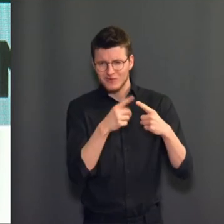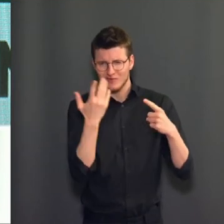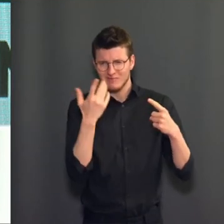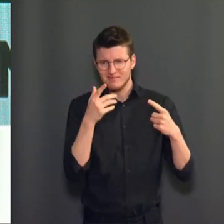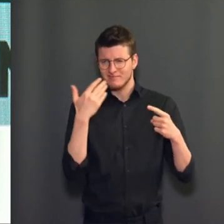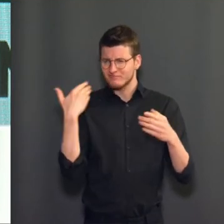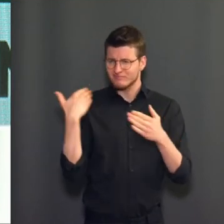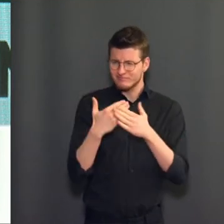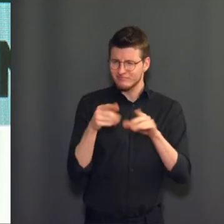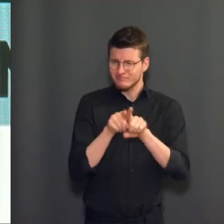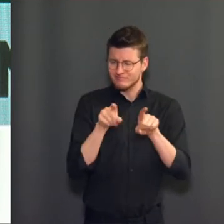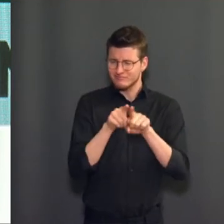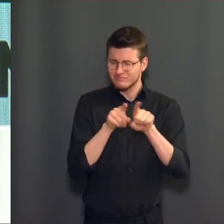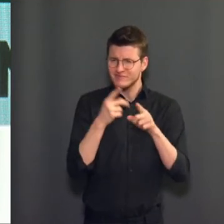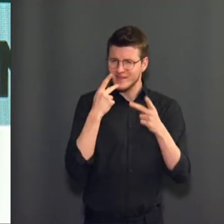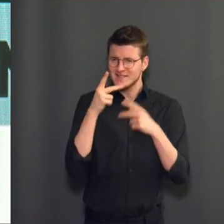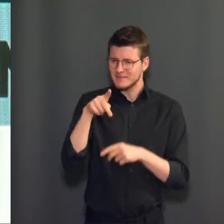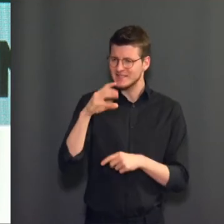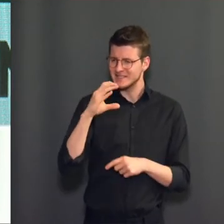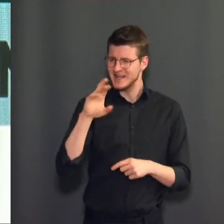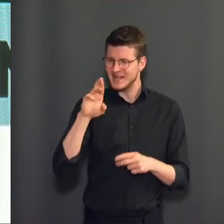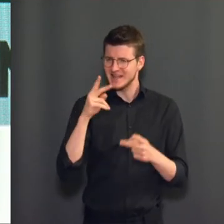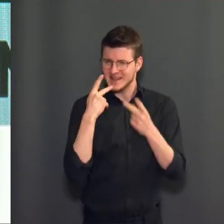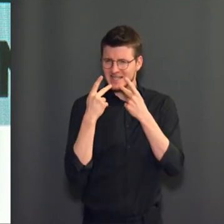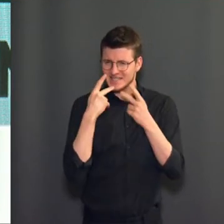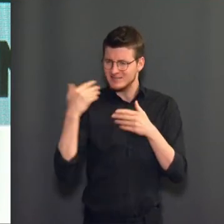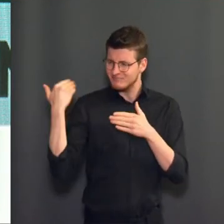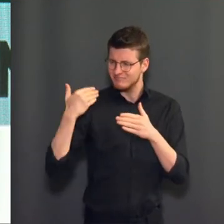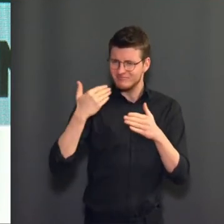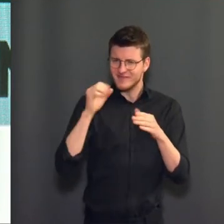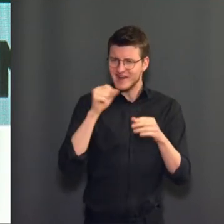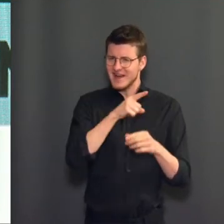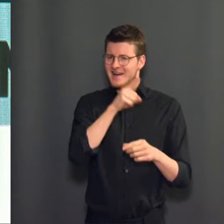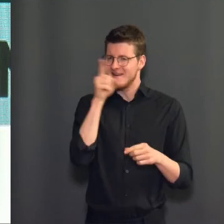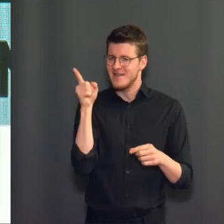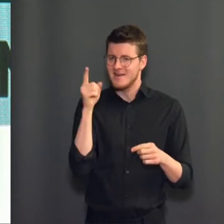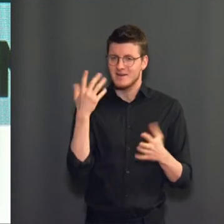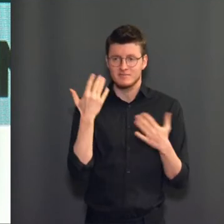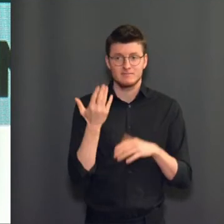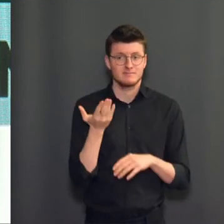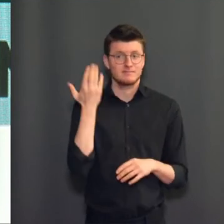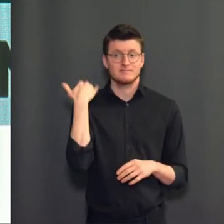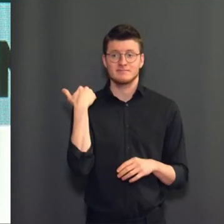volgt de testrichtlijnen die zijn opgesteld door de Risk Assessment Groep of RAG.